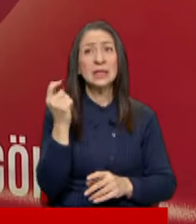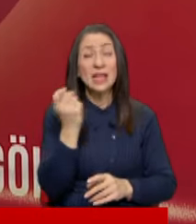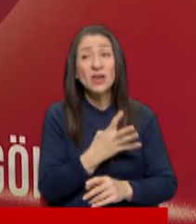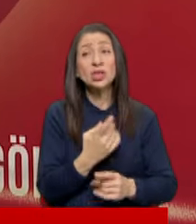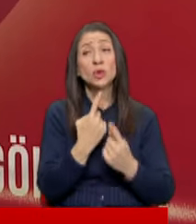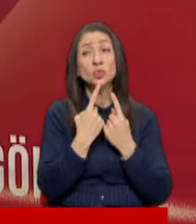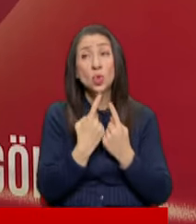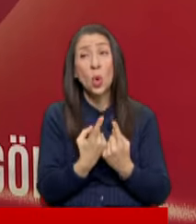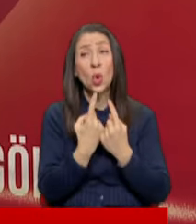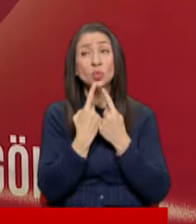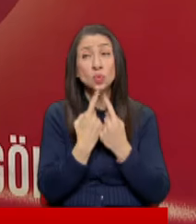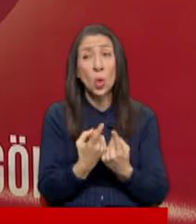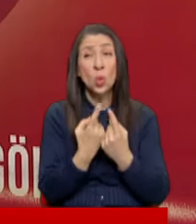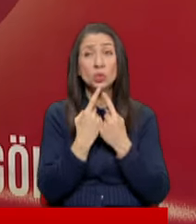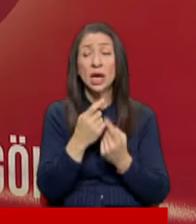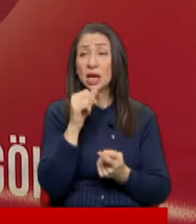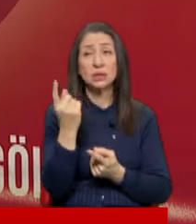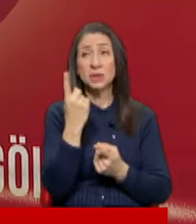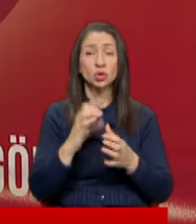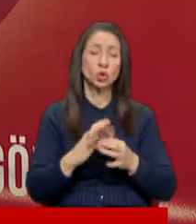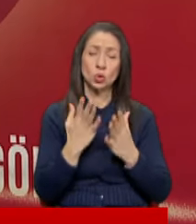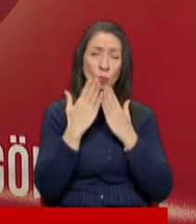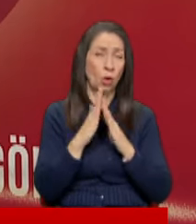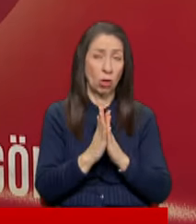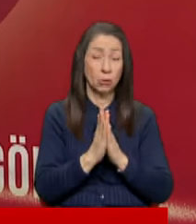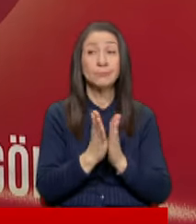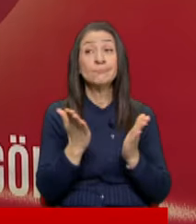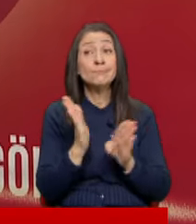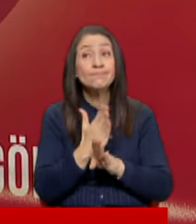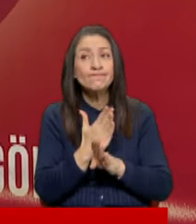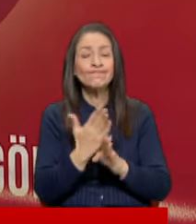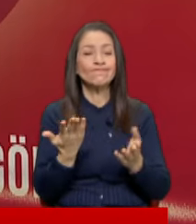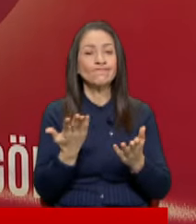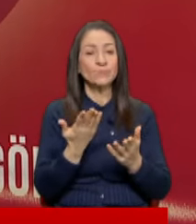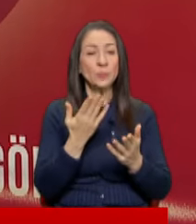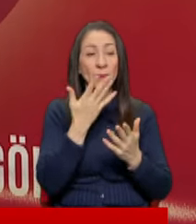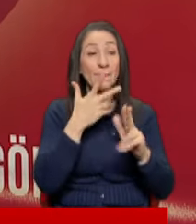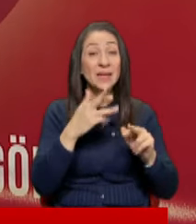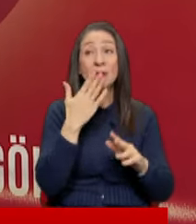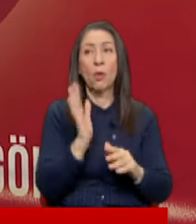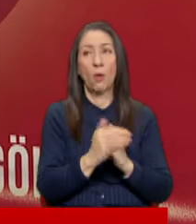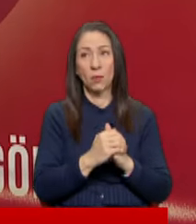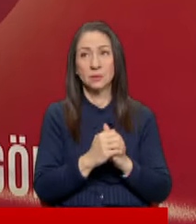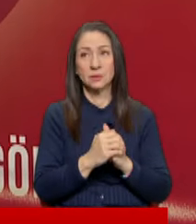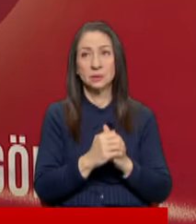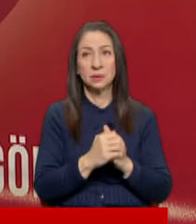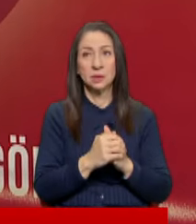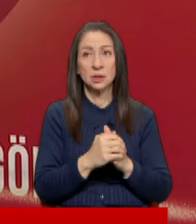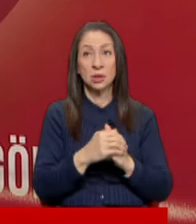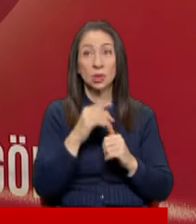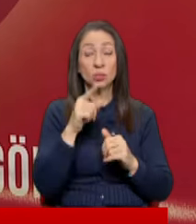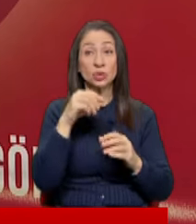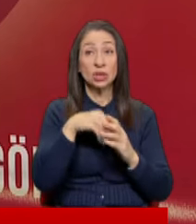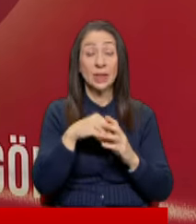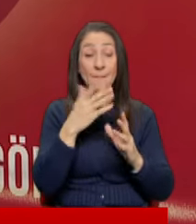dile getirmiş olmasına rağmen hiçbir şekilde çözüm bulunmadı Çünkü herhangi bir emsali yok bunun Eee muvazzaflar